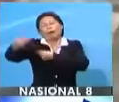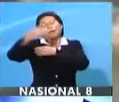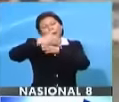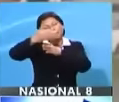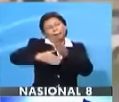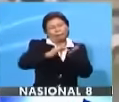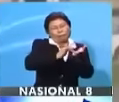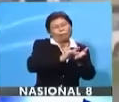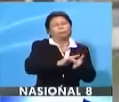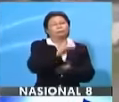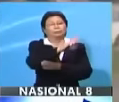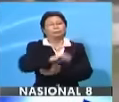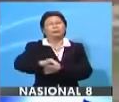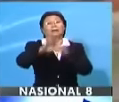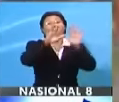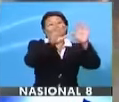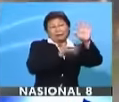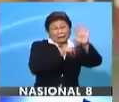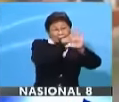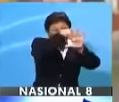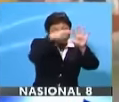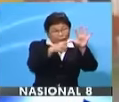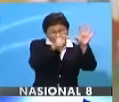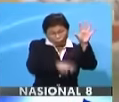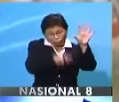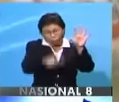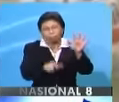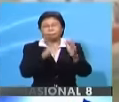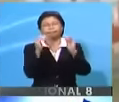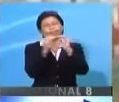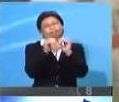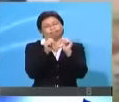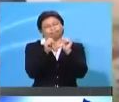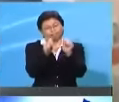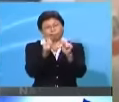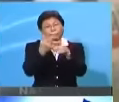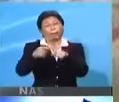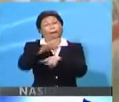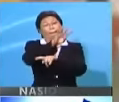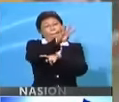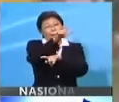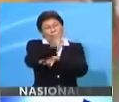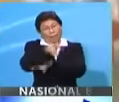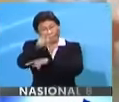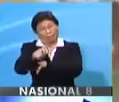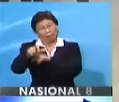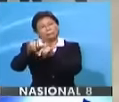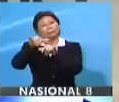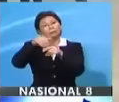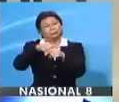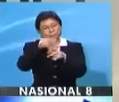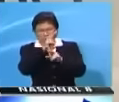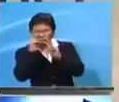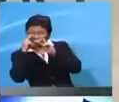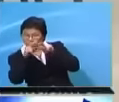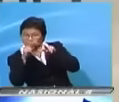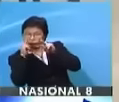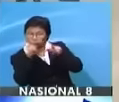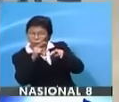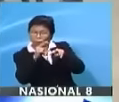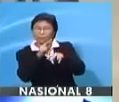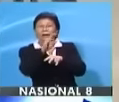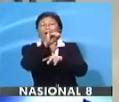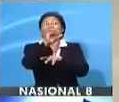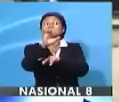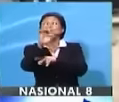rawatan. Sementara baki 5 orang lagi berada dalam keadaan stabil. Bagaimanapun, 4 daripadanya masih berada di bawah pemerhatian unit rawatan